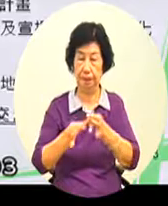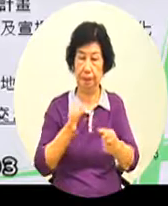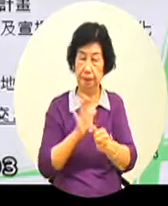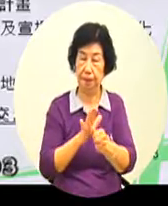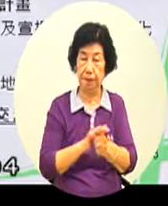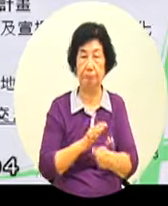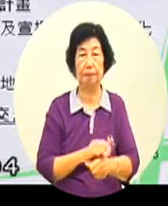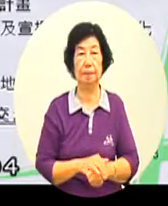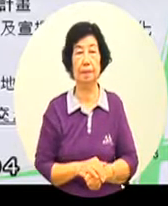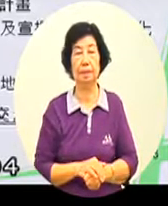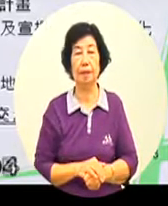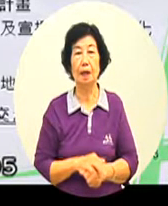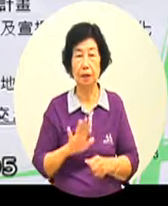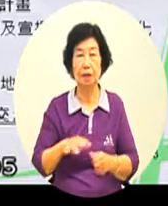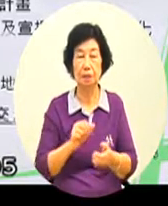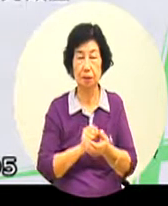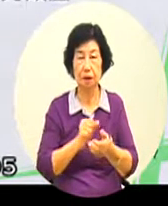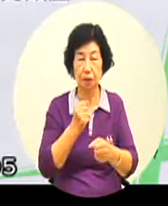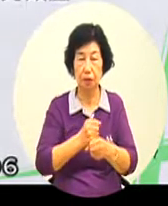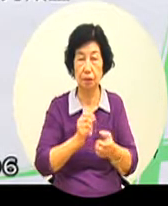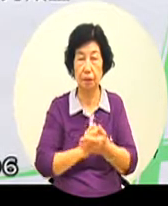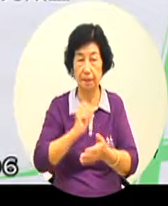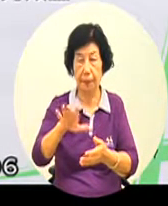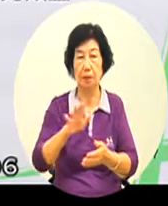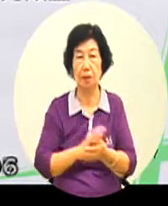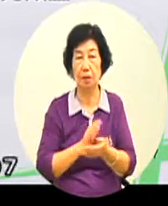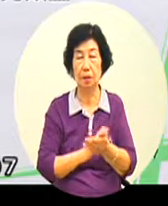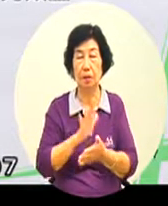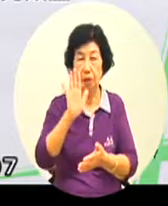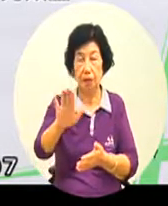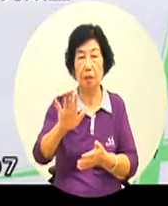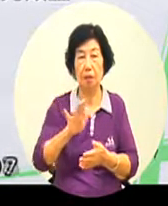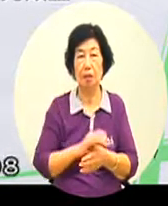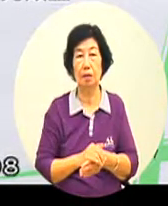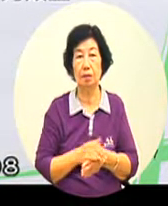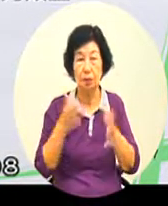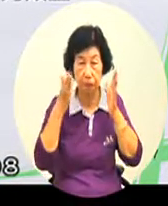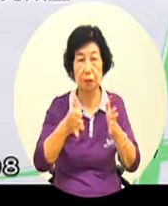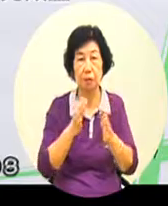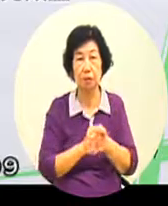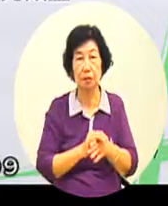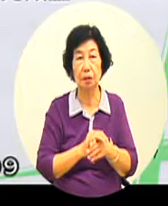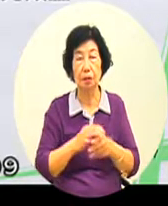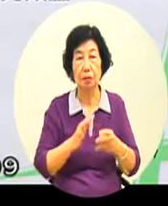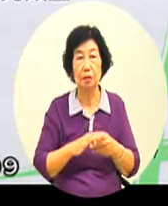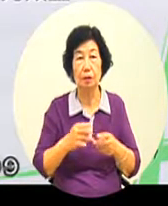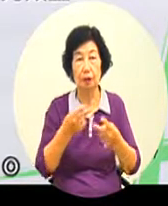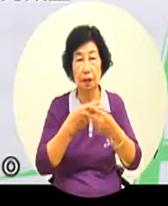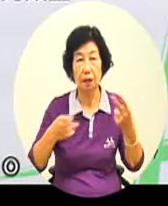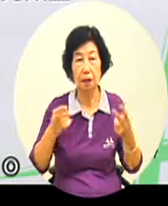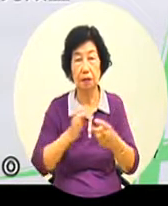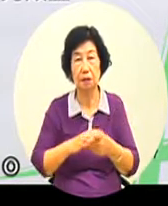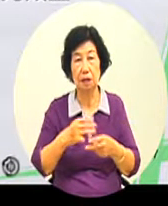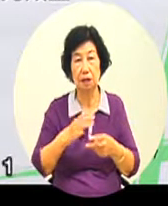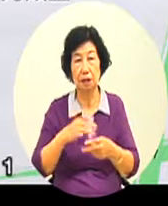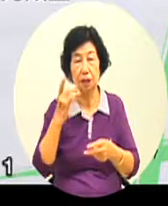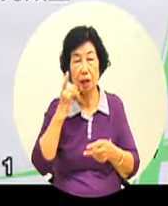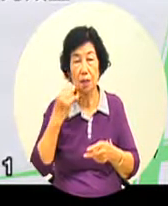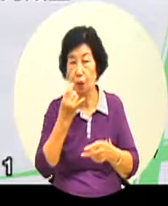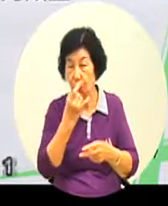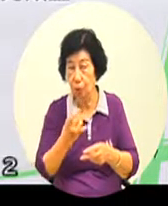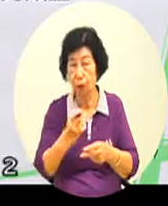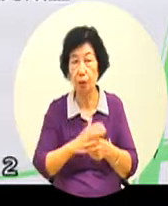重点工作报告。那未来同样我们会针对客语的多元学习、文化的行